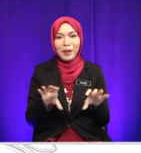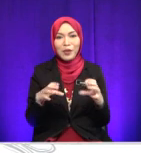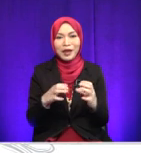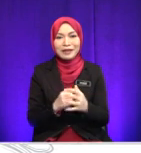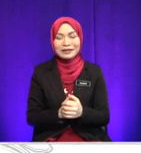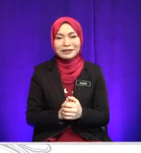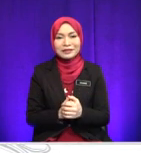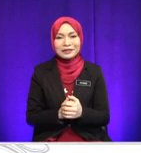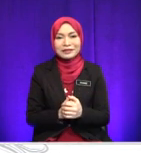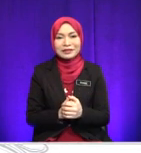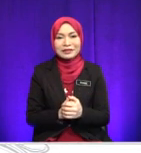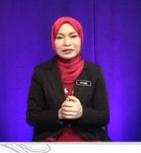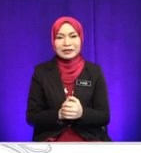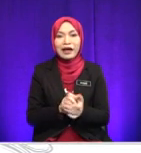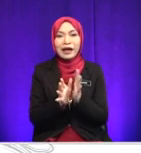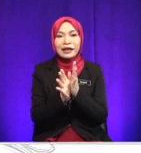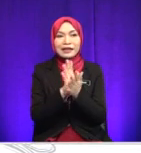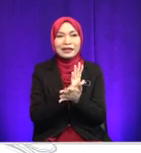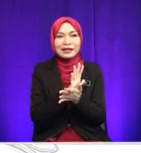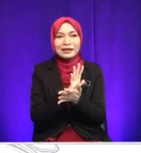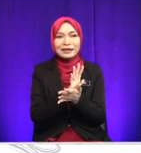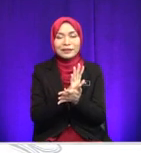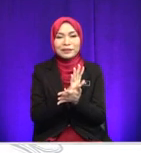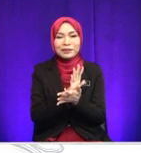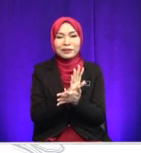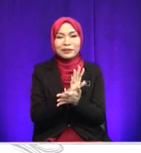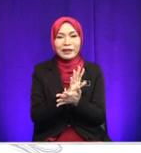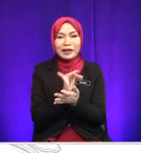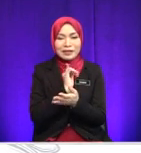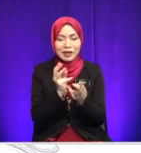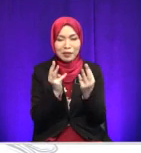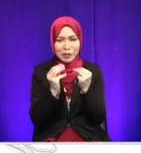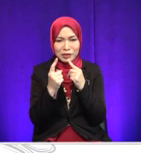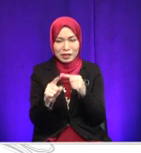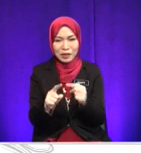walaupun dia tak perlu buat pembacaan. Daripada tadi mesti anak-anak murid di luar sana, cikgu,